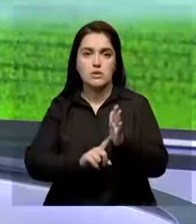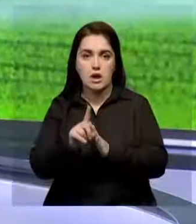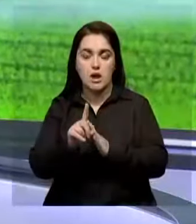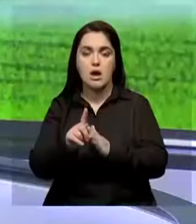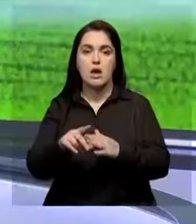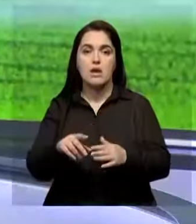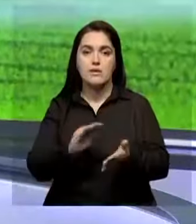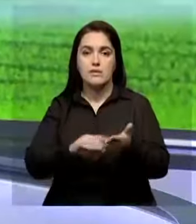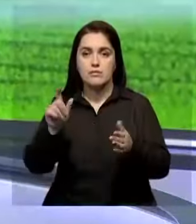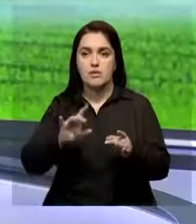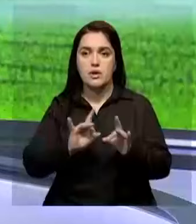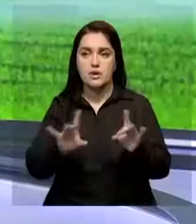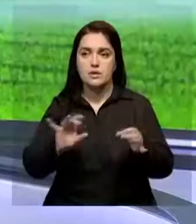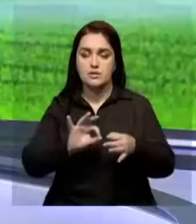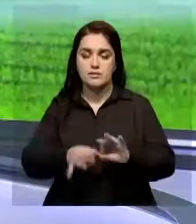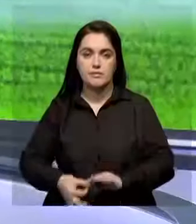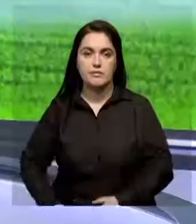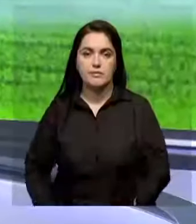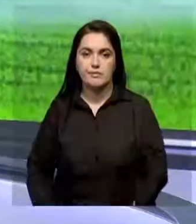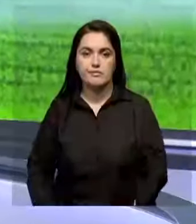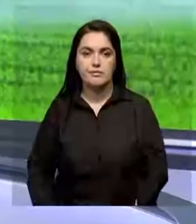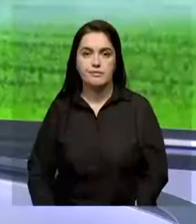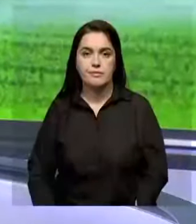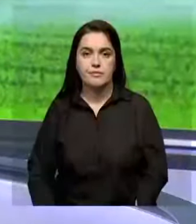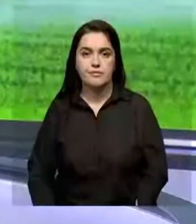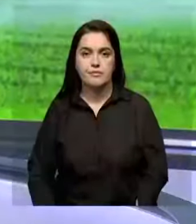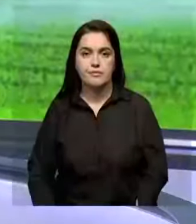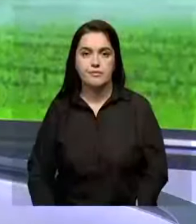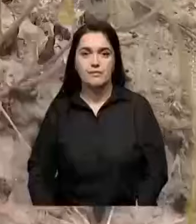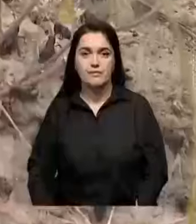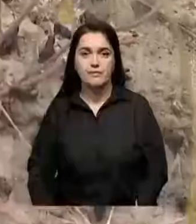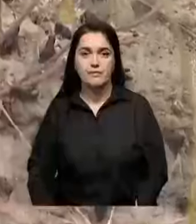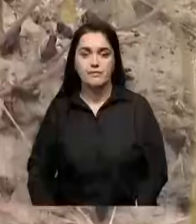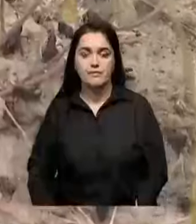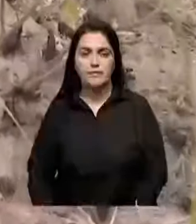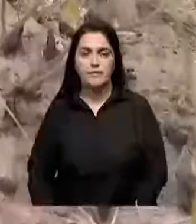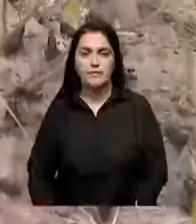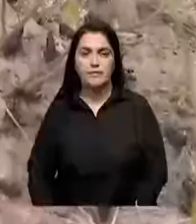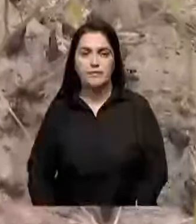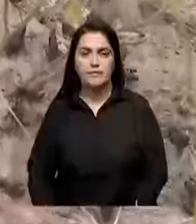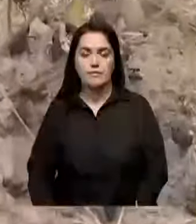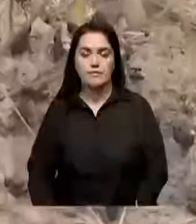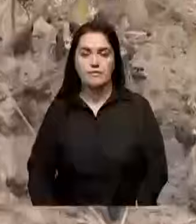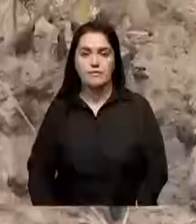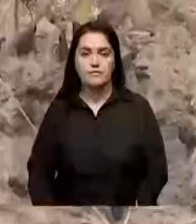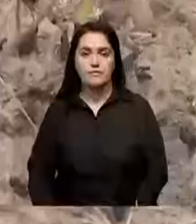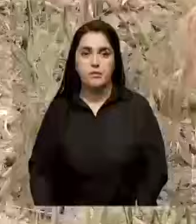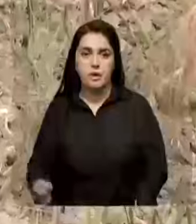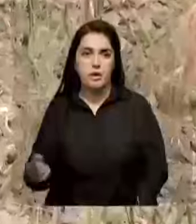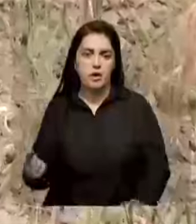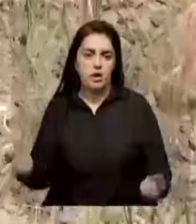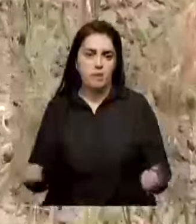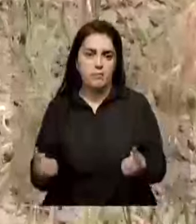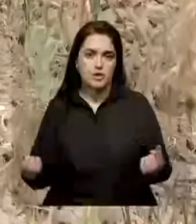Фитосанитарные работы уже ведутся. Анастасия Сулейманова расскажет подробнее. На первый взгляд, это обычные